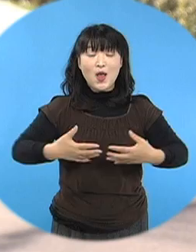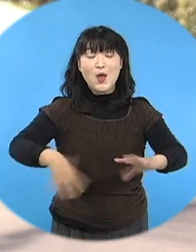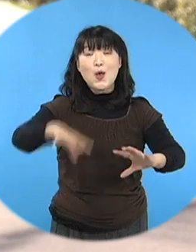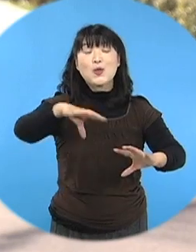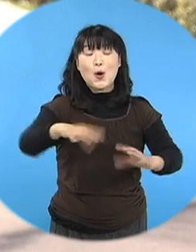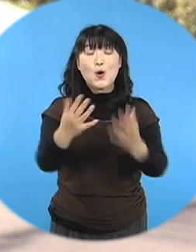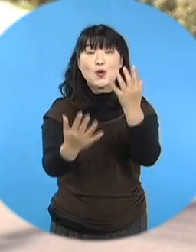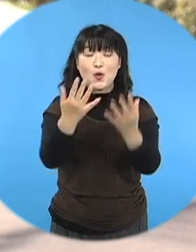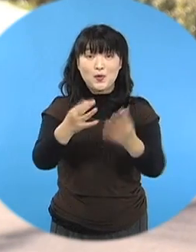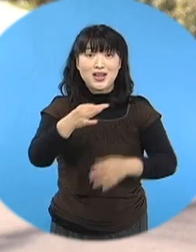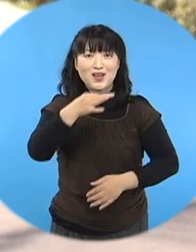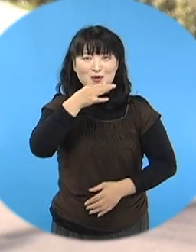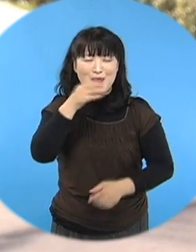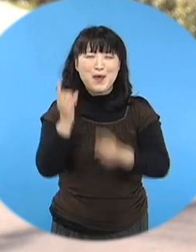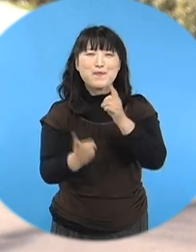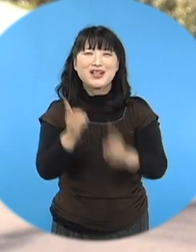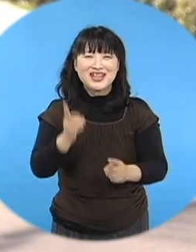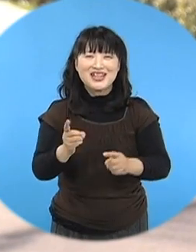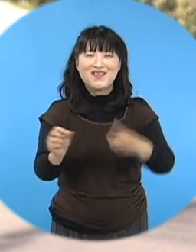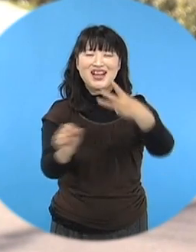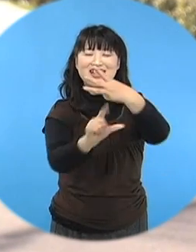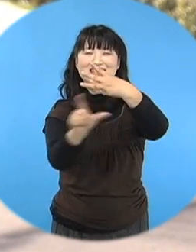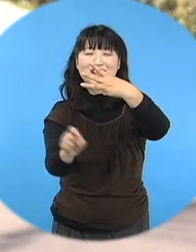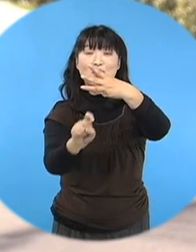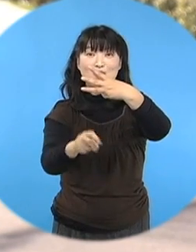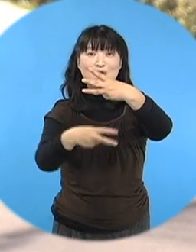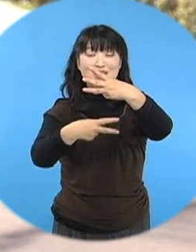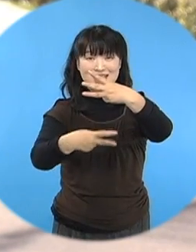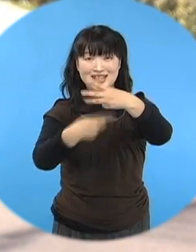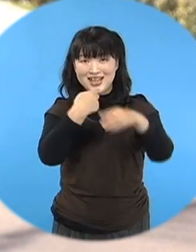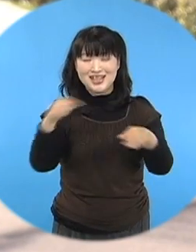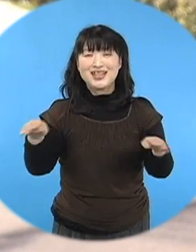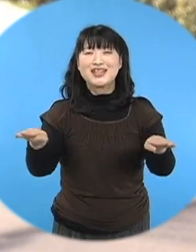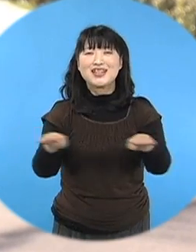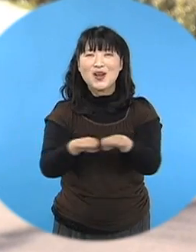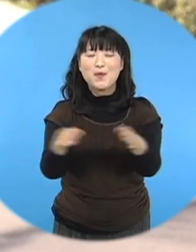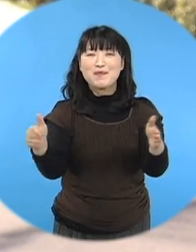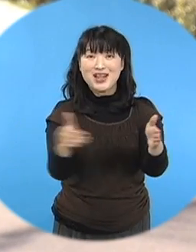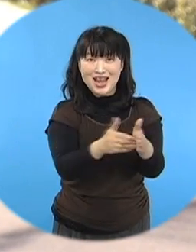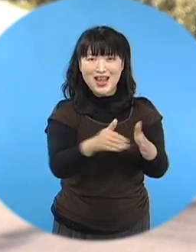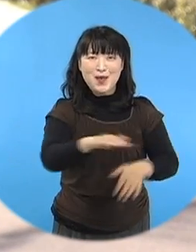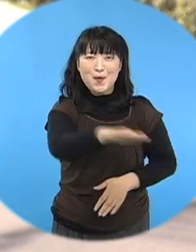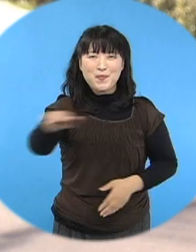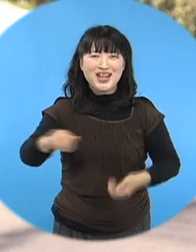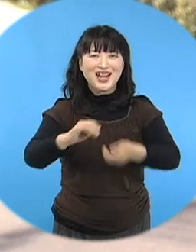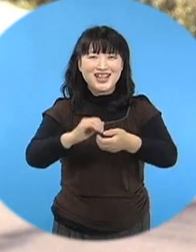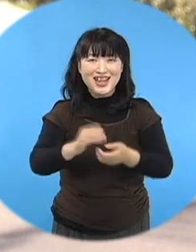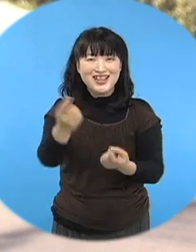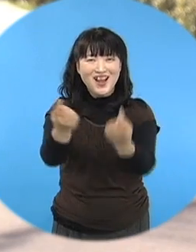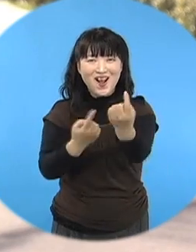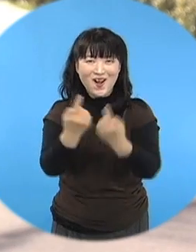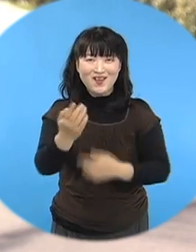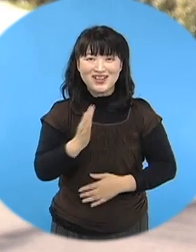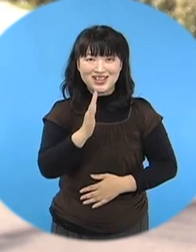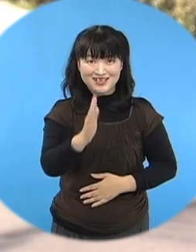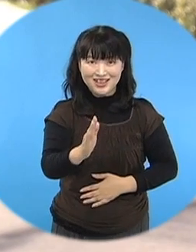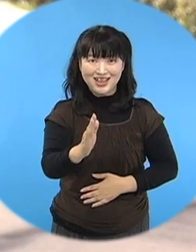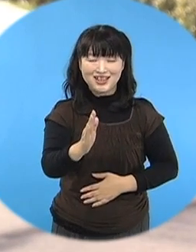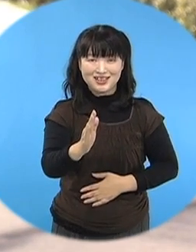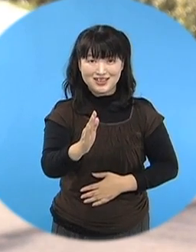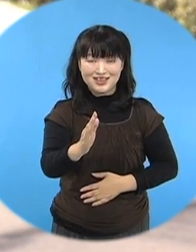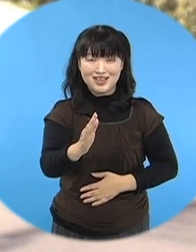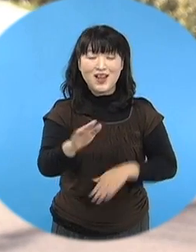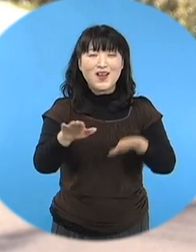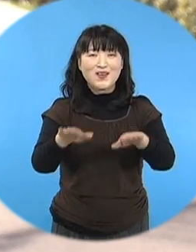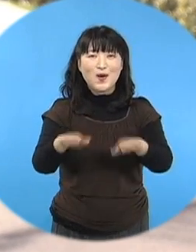郷土の森梅まつりは3月12日日曜日まで開催されています。皆さんぜひお越しください。